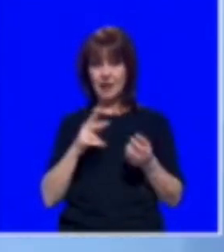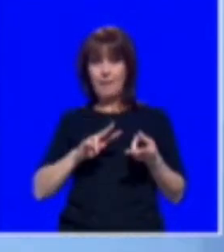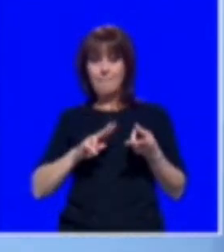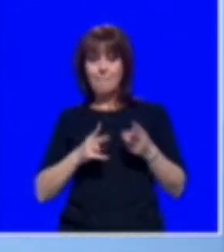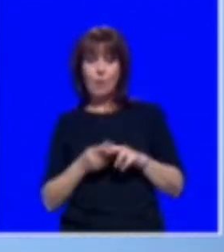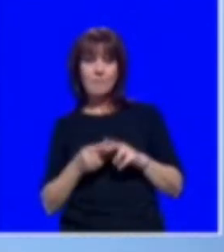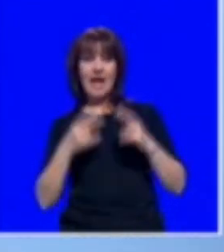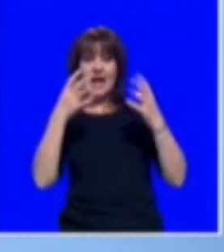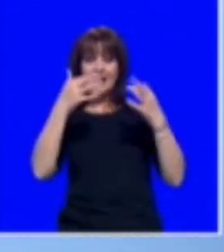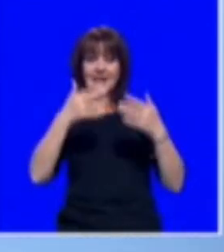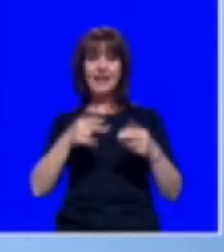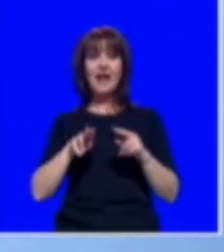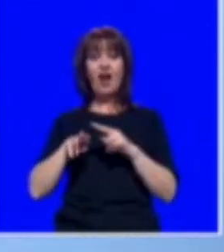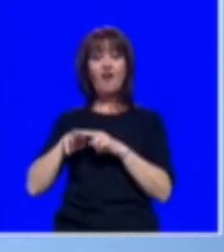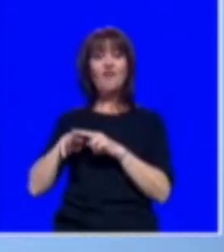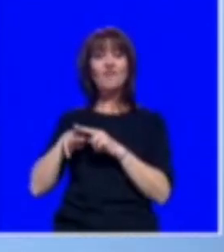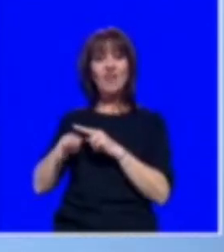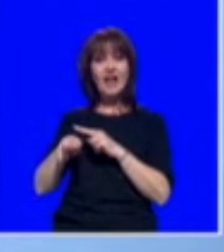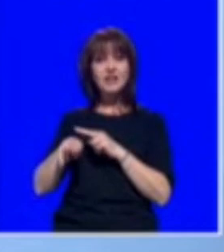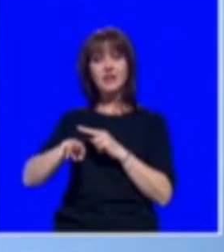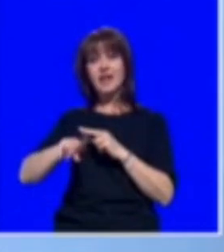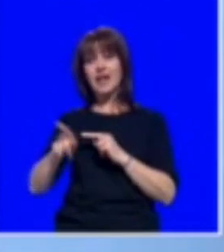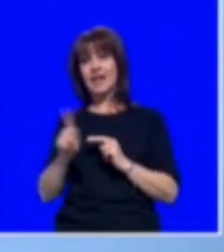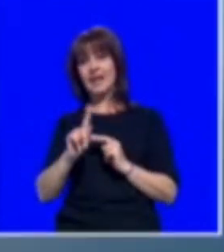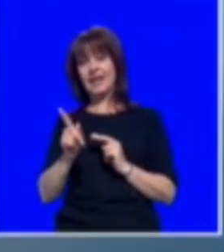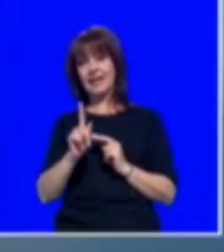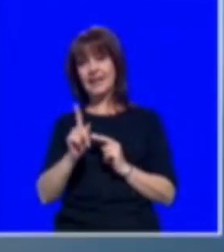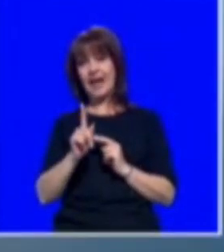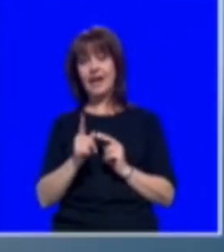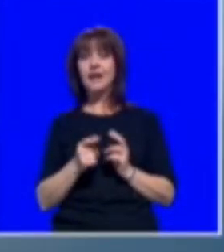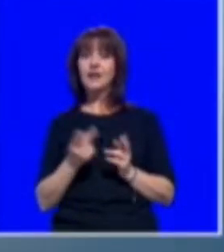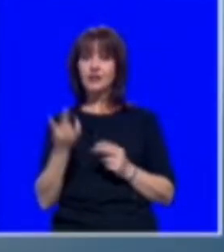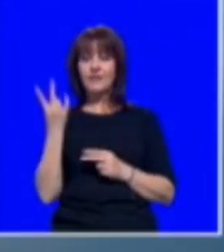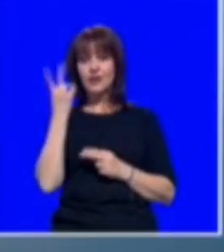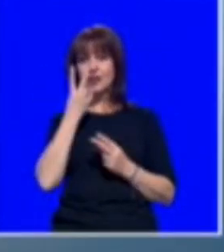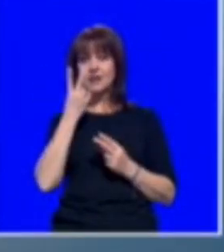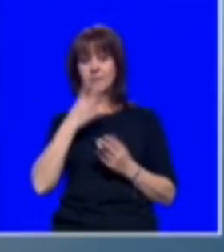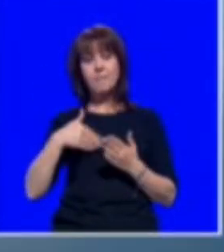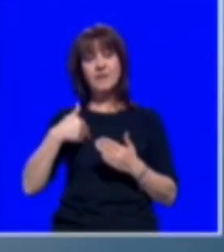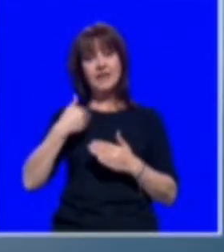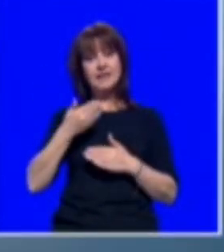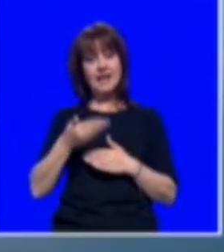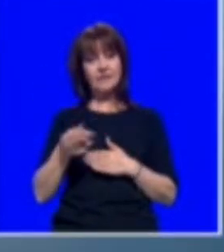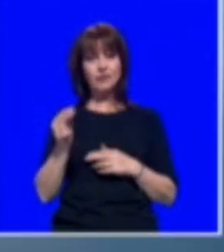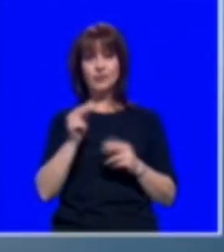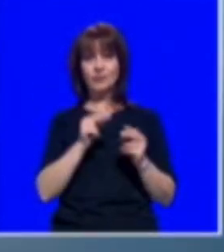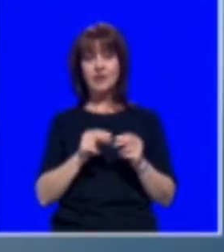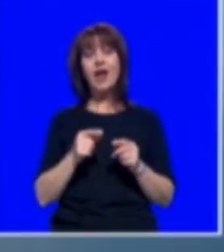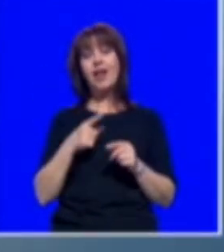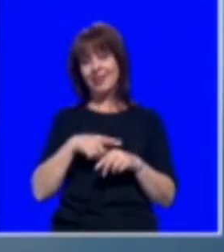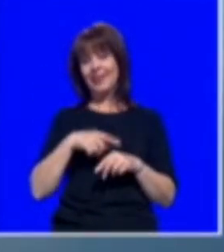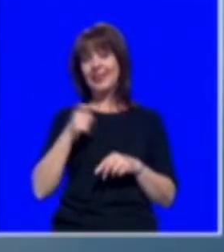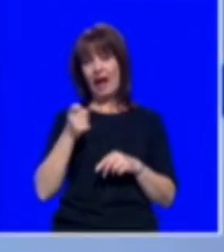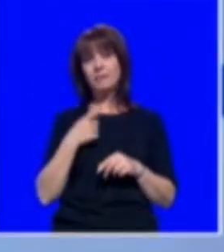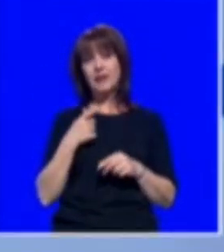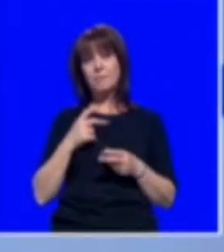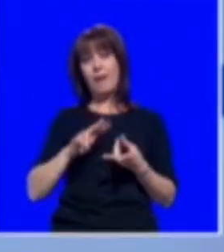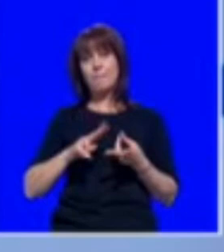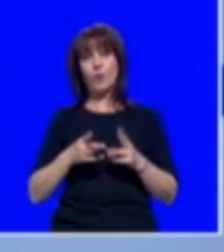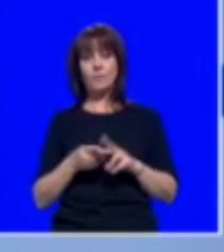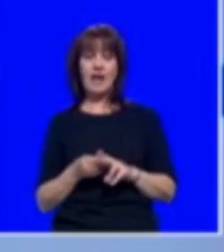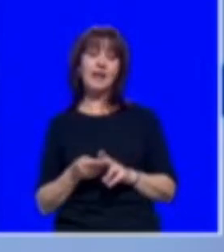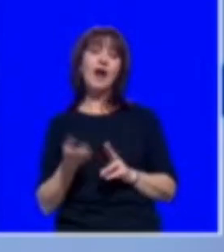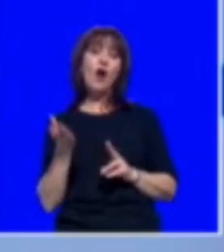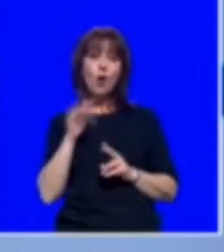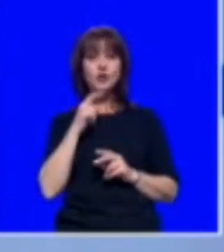променени данните във флашките или не? Ще разберем сигурно при следващото заседание. Те еднозначно са променени. Добре, благодаря. Ваня Григорова,